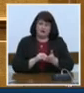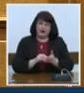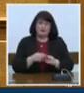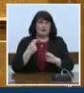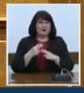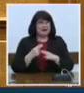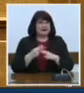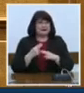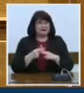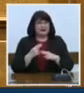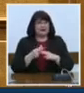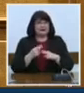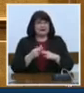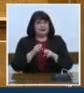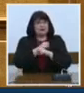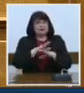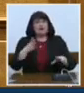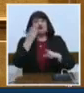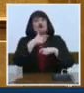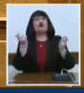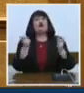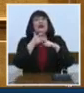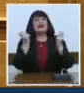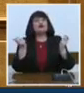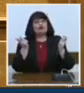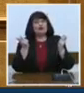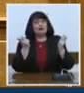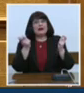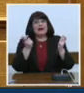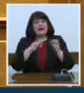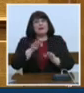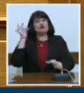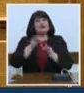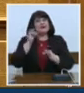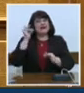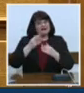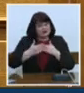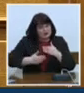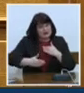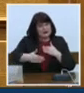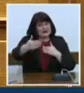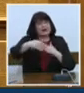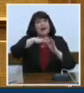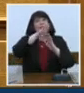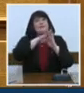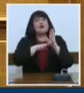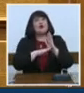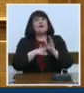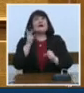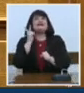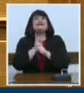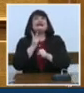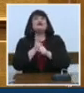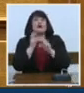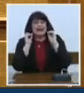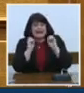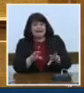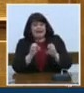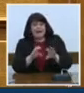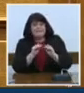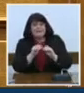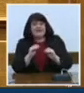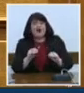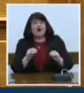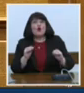αυτό, επεκτείνουμε σε όλα τα σχολεία πια, από το Σεπτέμβριο, το πρόγραμμα της σεξουαλικής διαπαιδαγώγησης, το